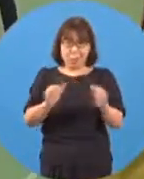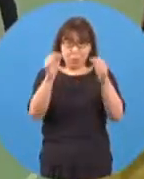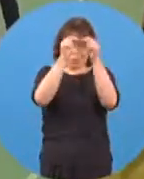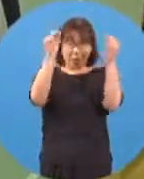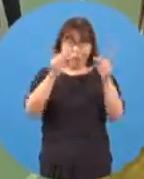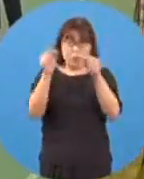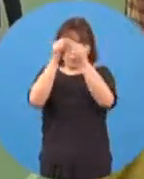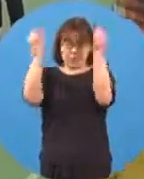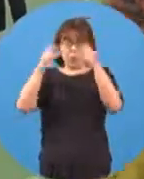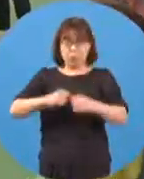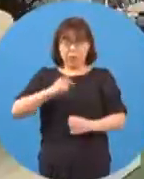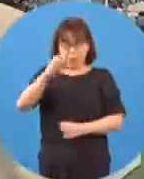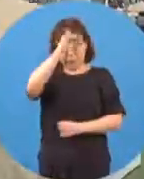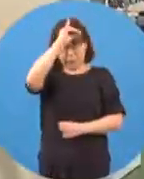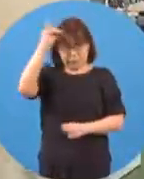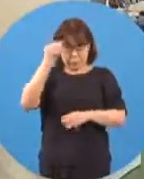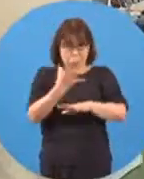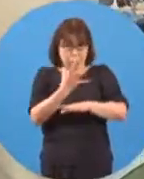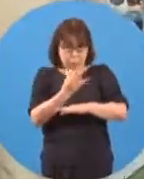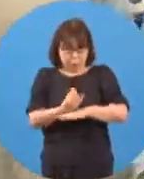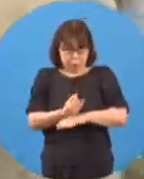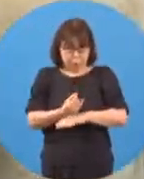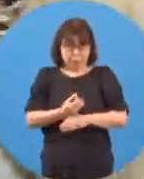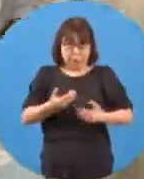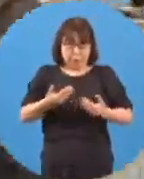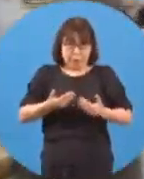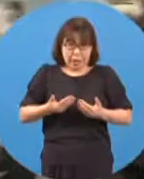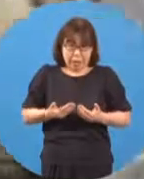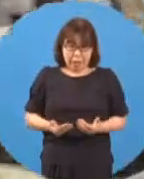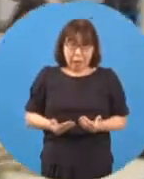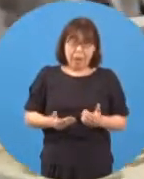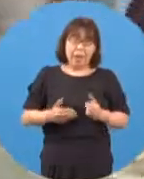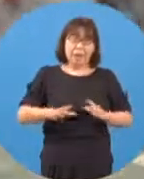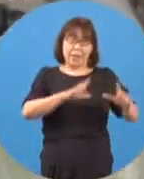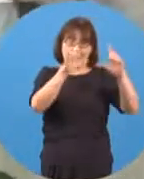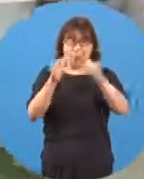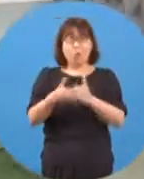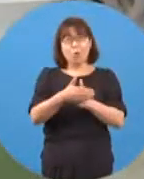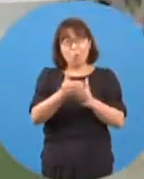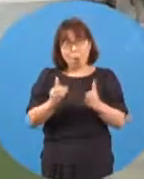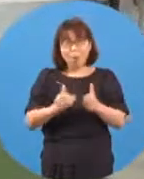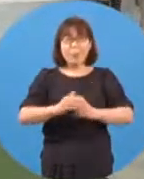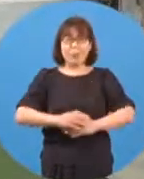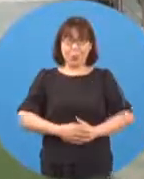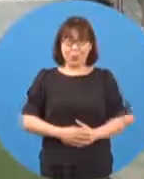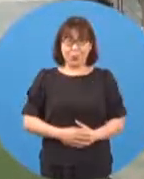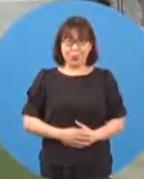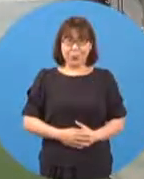人一人が正しい知識を身につけ、安全で安心な暮らしを守りましょう。